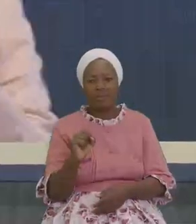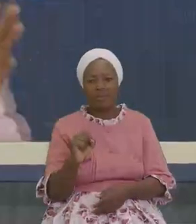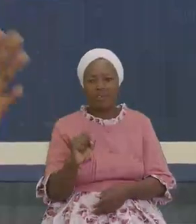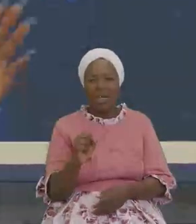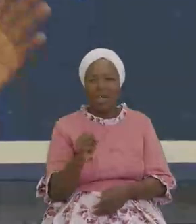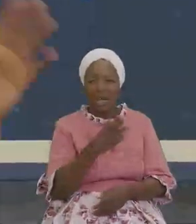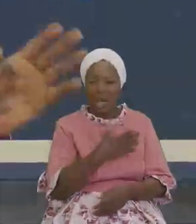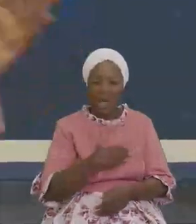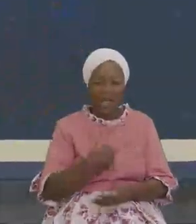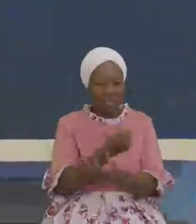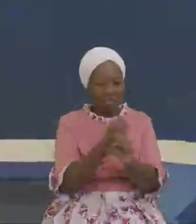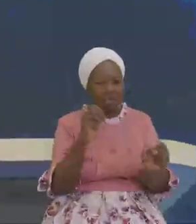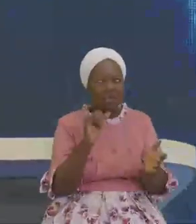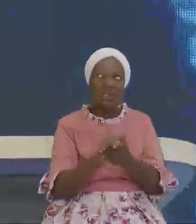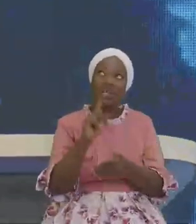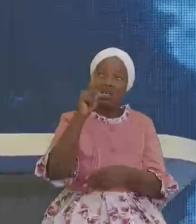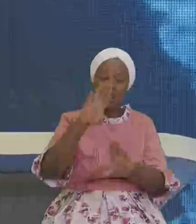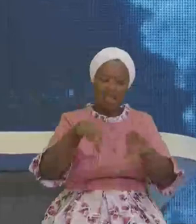Et la rédemption qu'il donne.